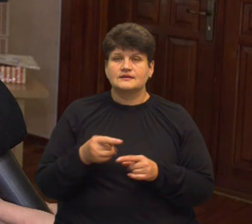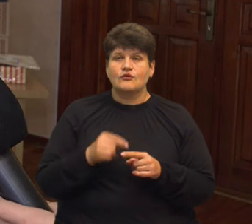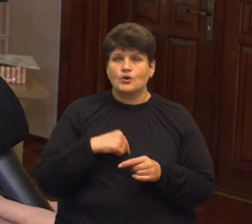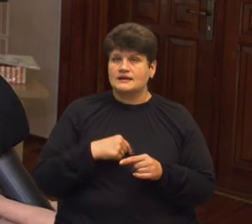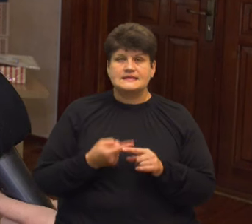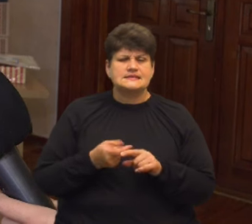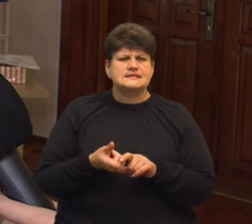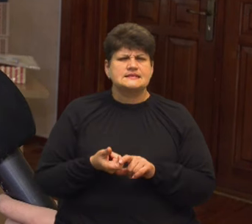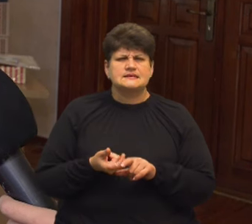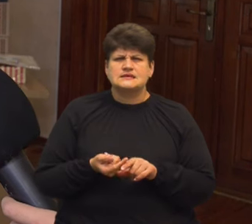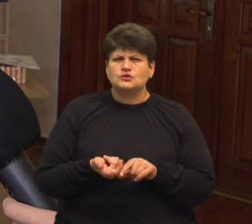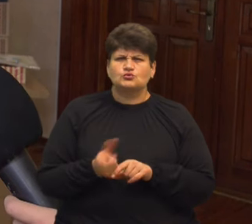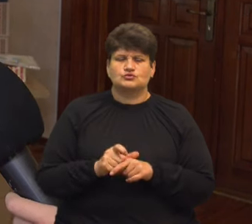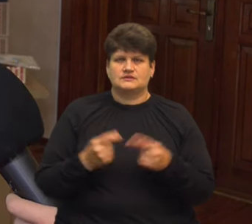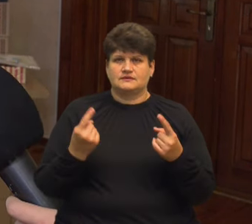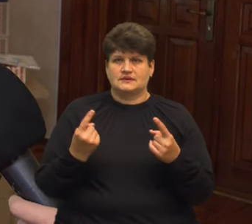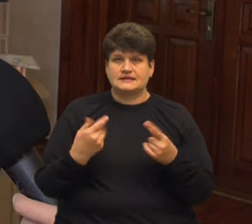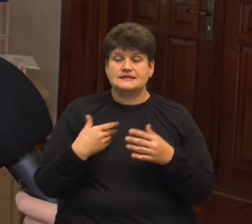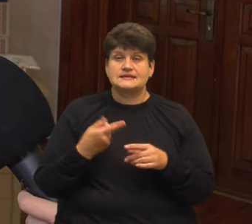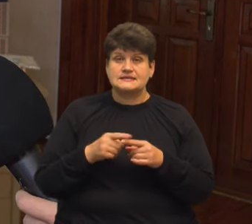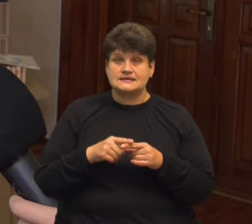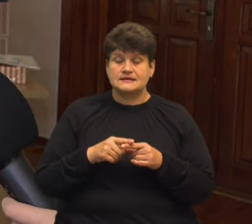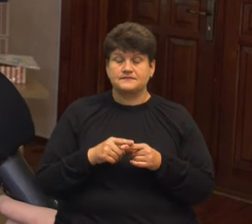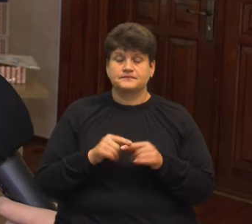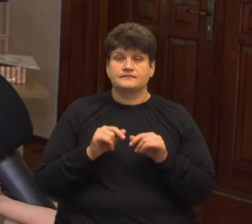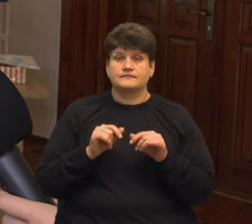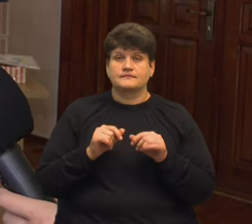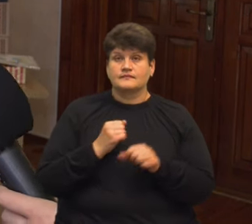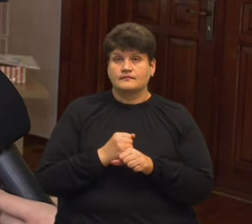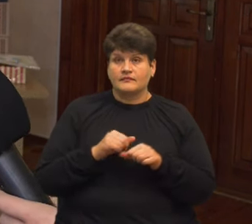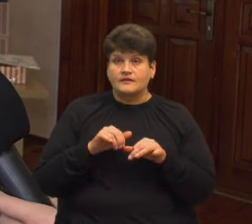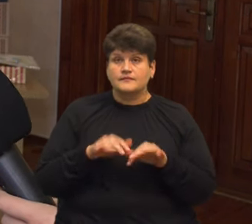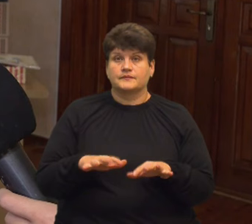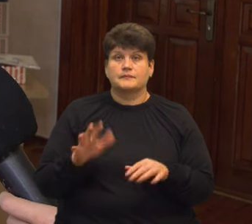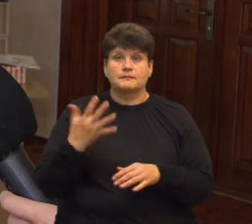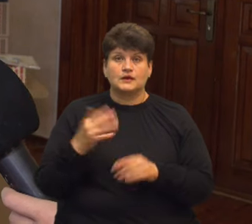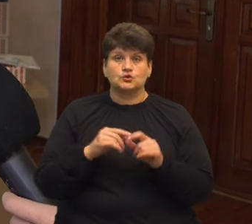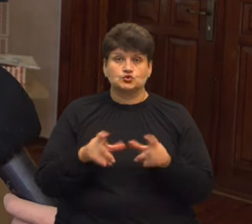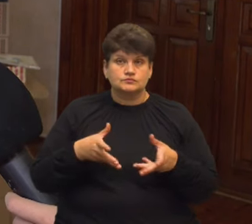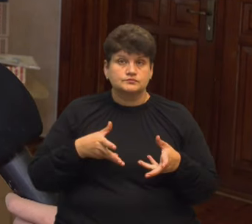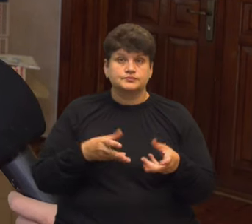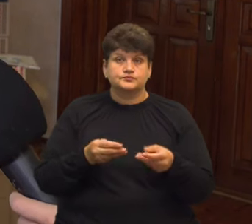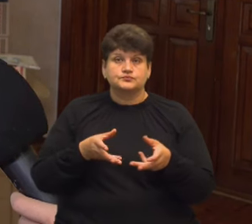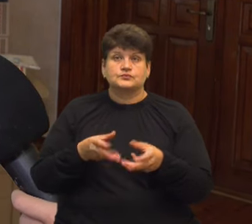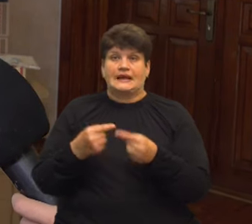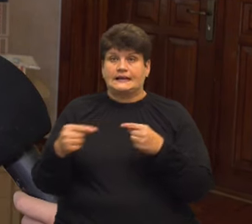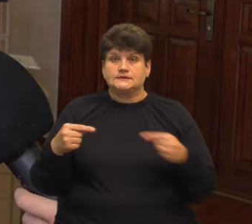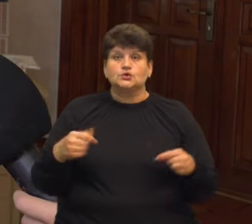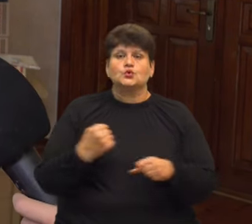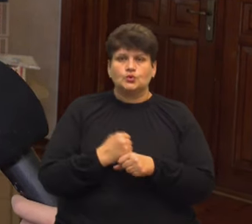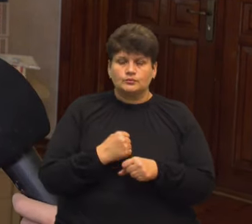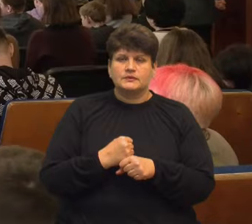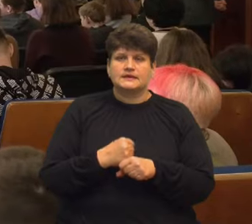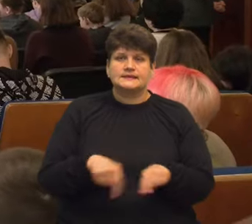що вчинок 5-ї школи міста Тернополя надихає інших зробити